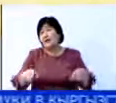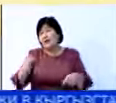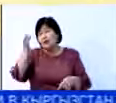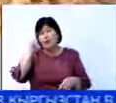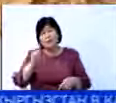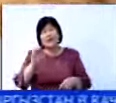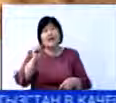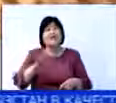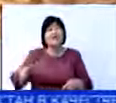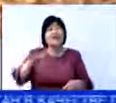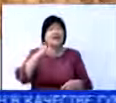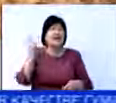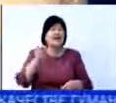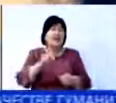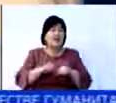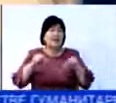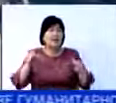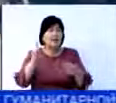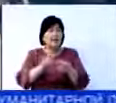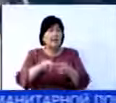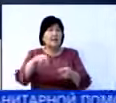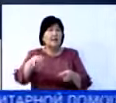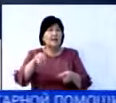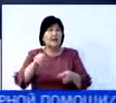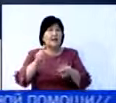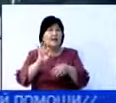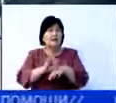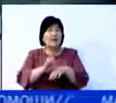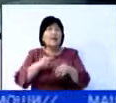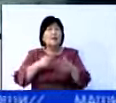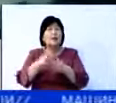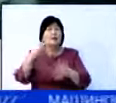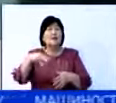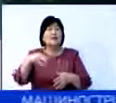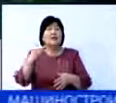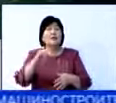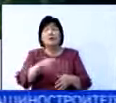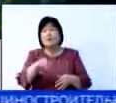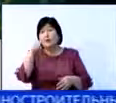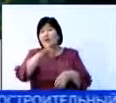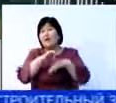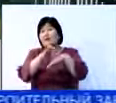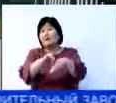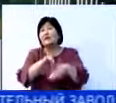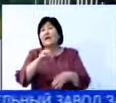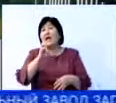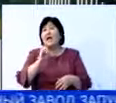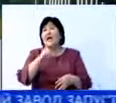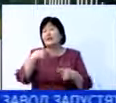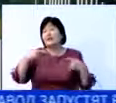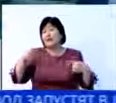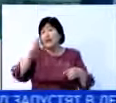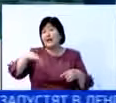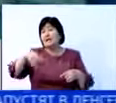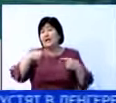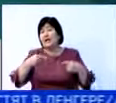Напомним, Евразийская экономическая комиссия в связи с пандемией запретила до 30 июня текущего года вывоз из стран ЕАЭС в другие страны